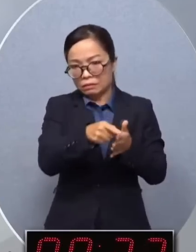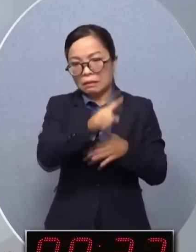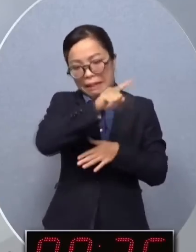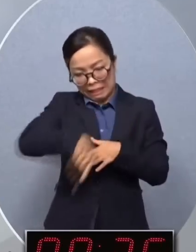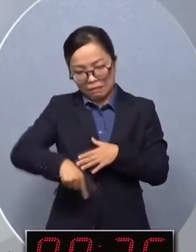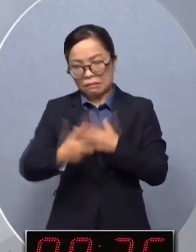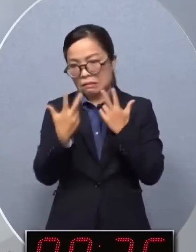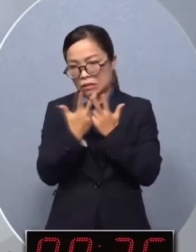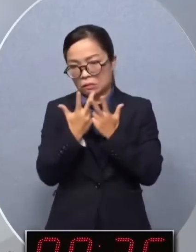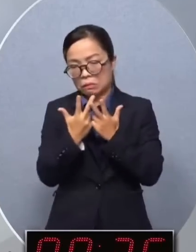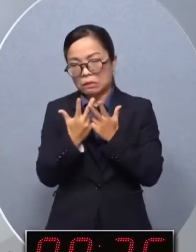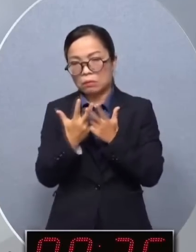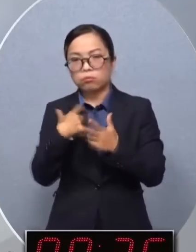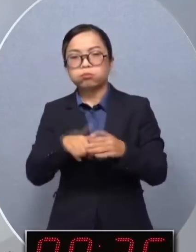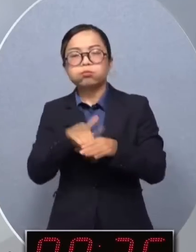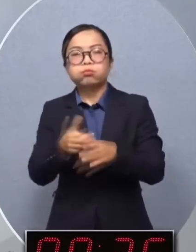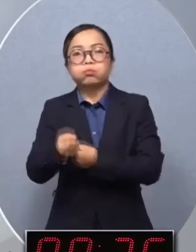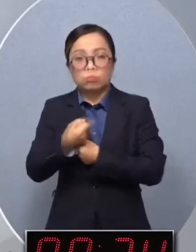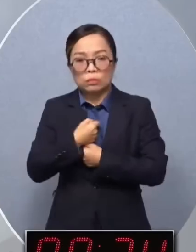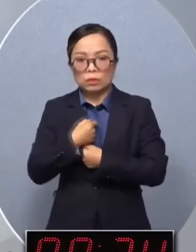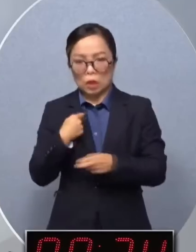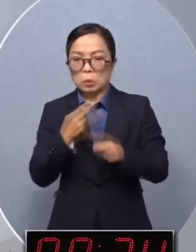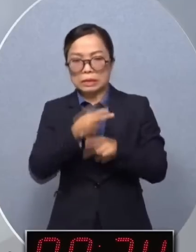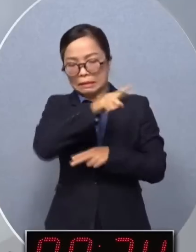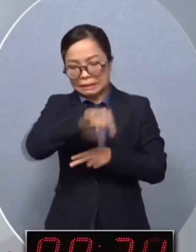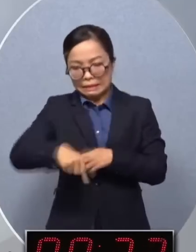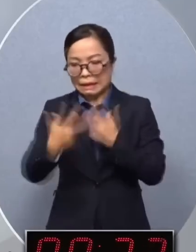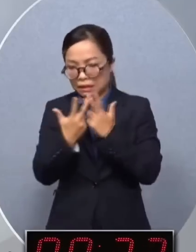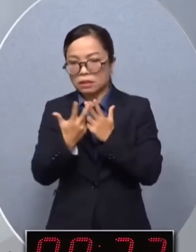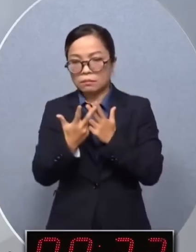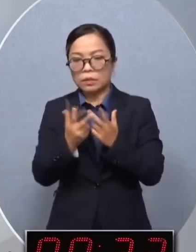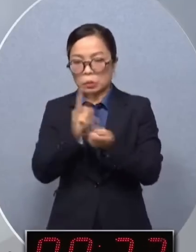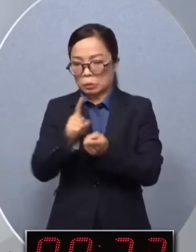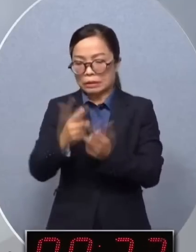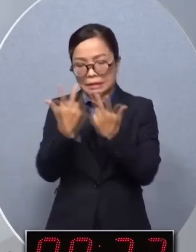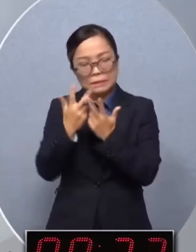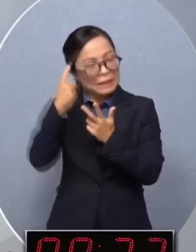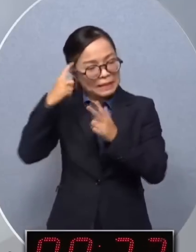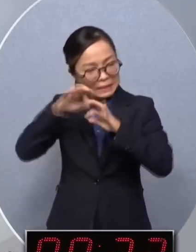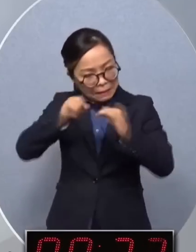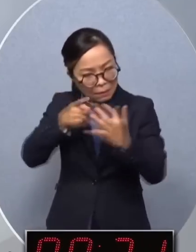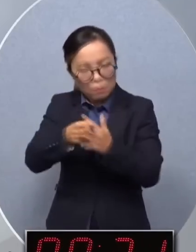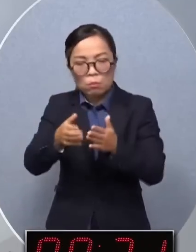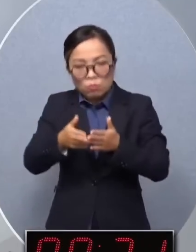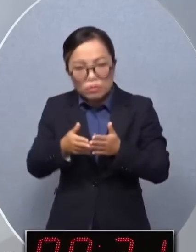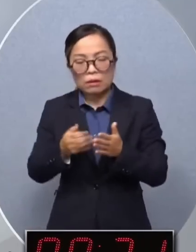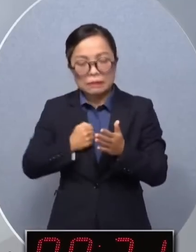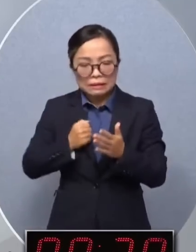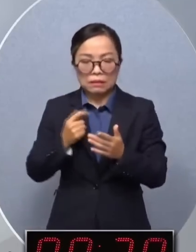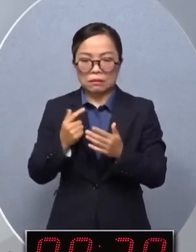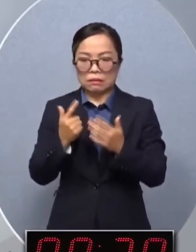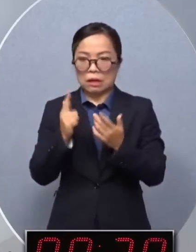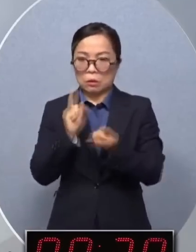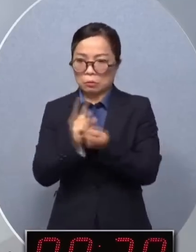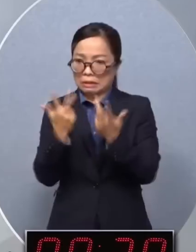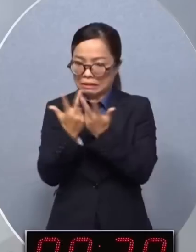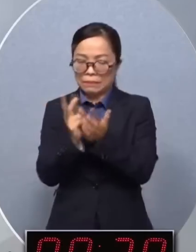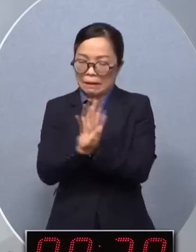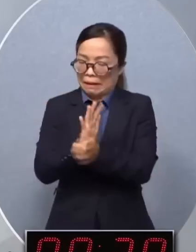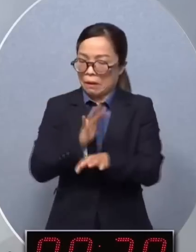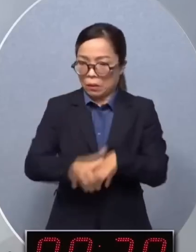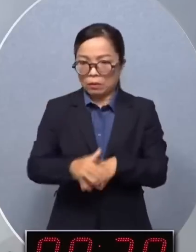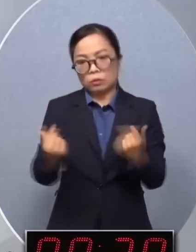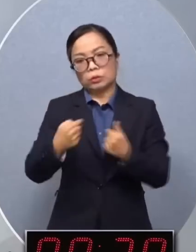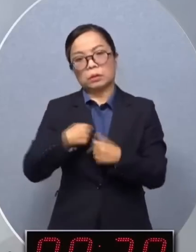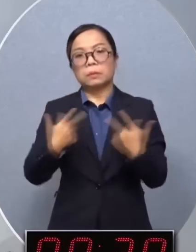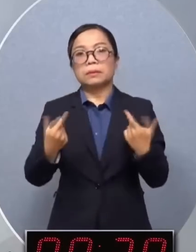北，我也相信他来到新北就想了解新北，认识新北，也会爱上新北，就像